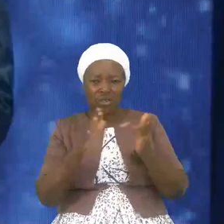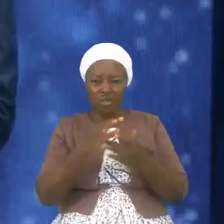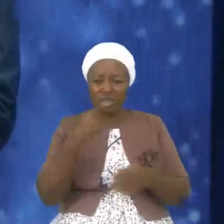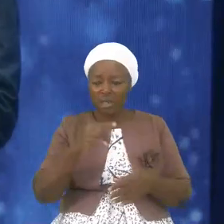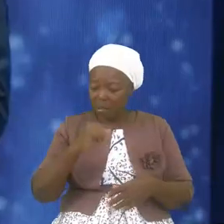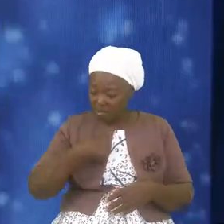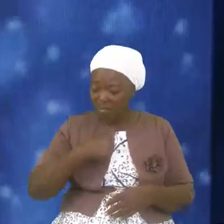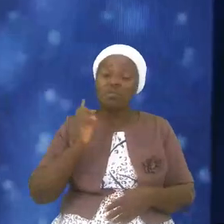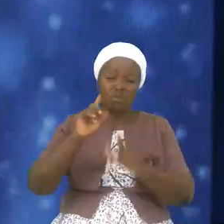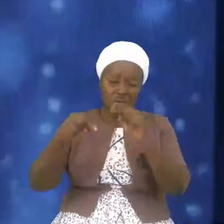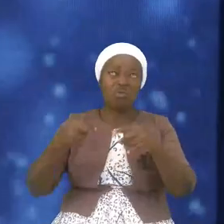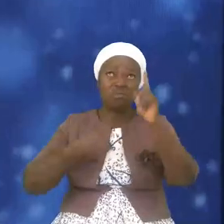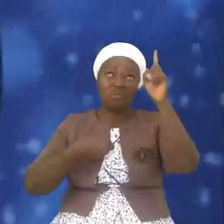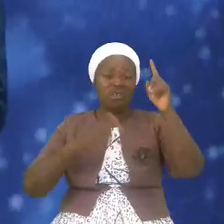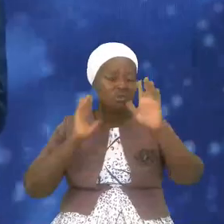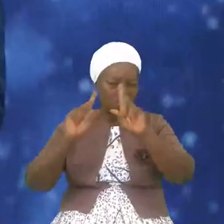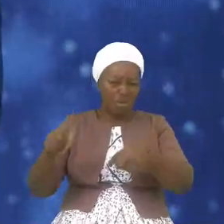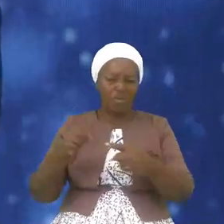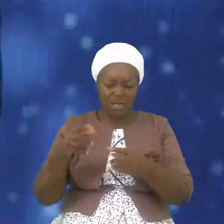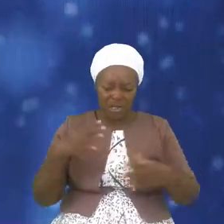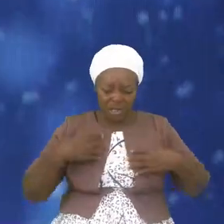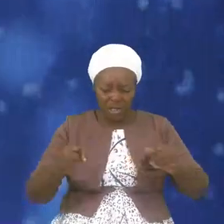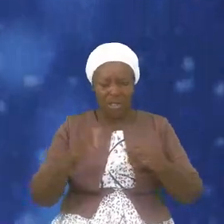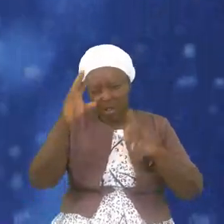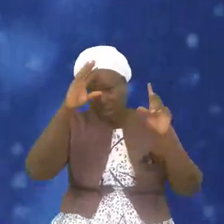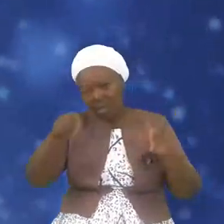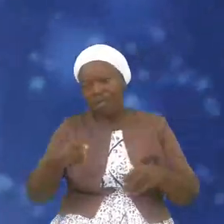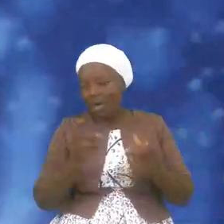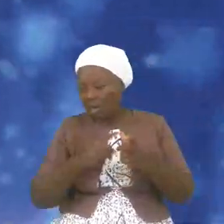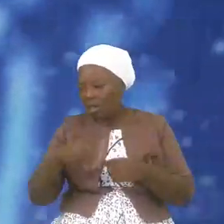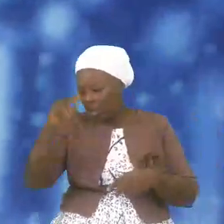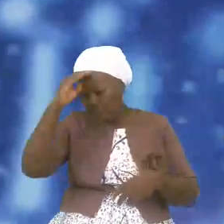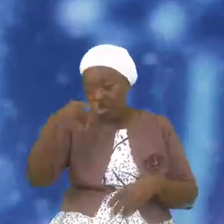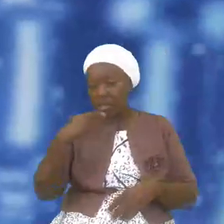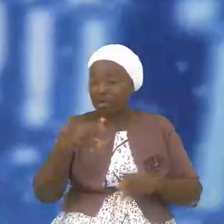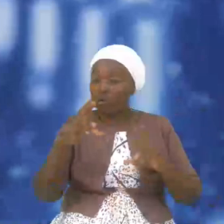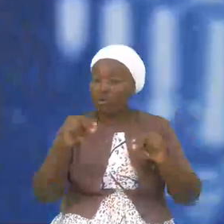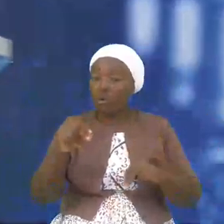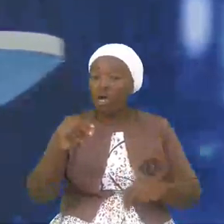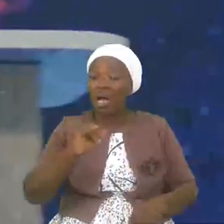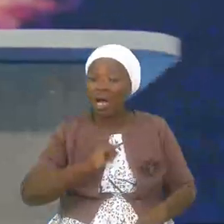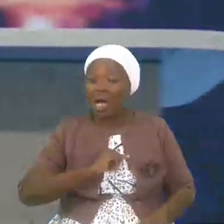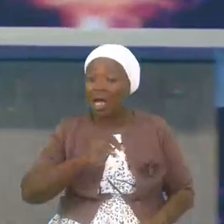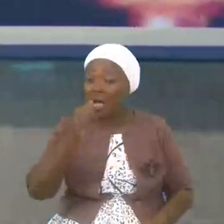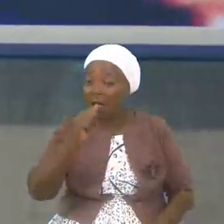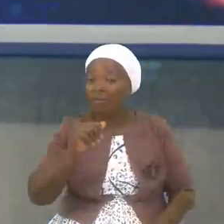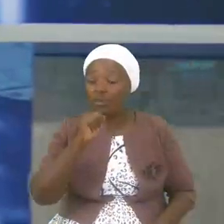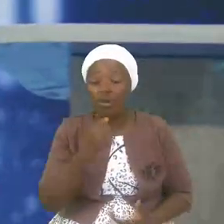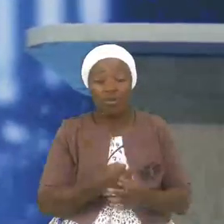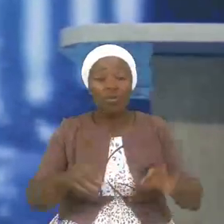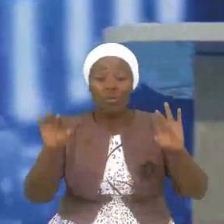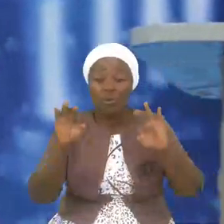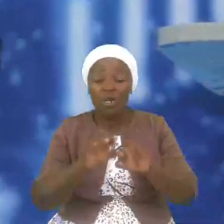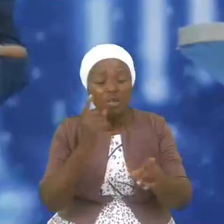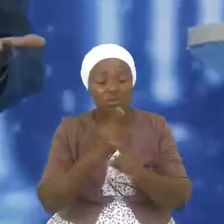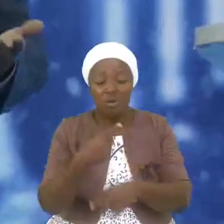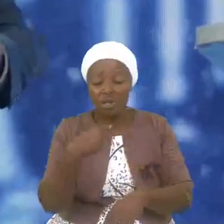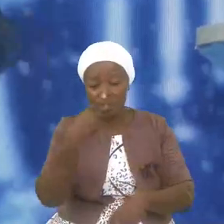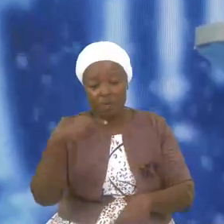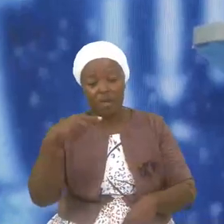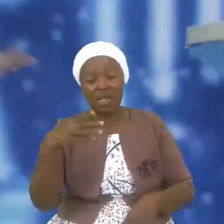Je viendrai et je le guérirai. » Mais l'homme a dit, « Oh, je ne suis pas digne. Dis